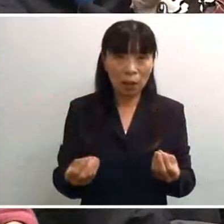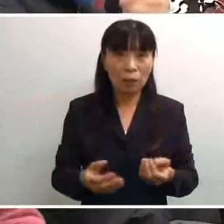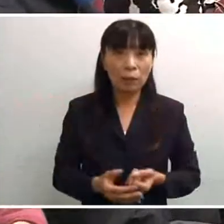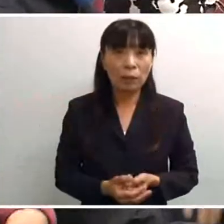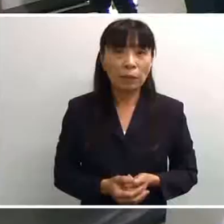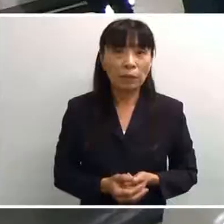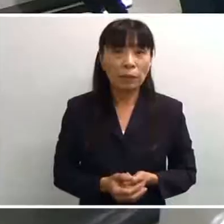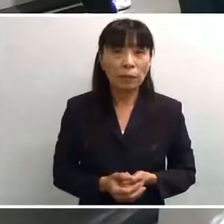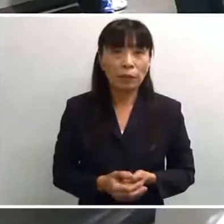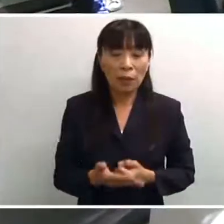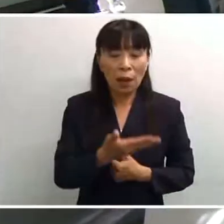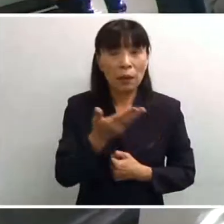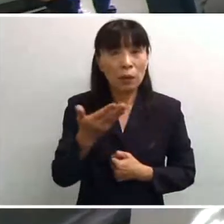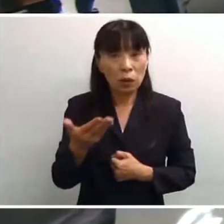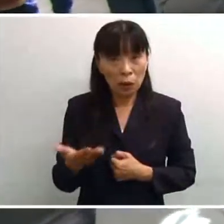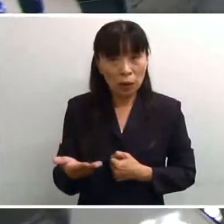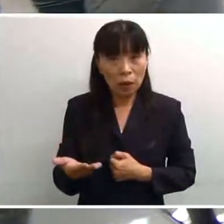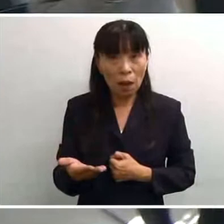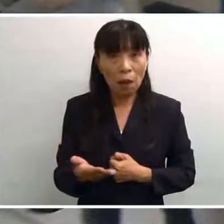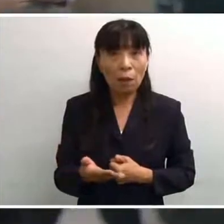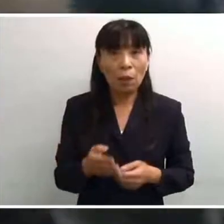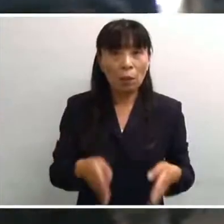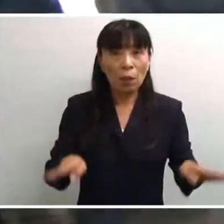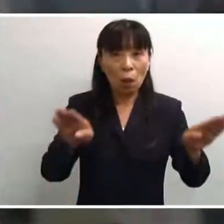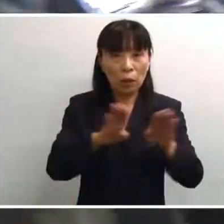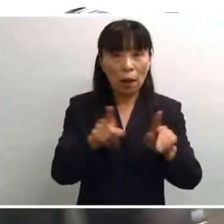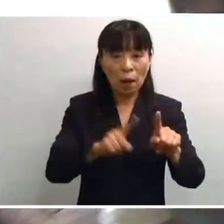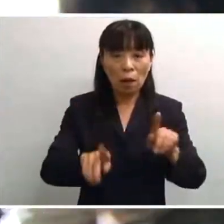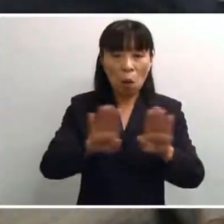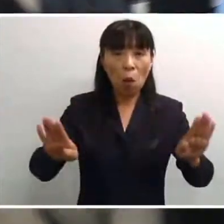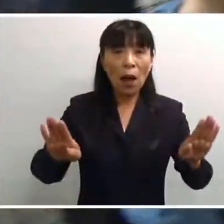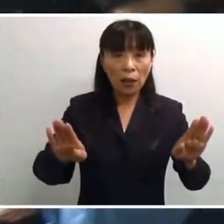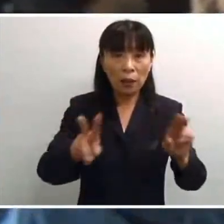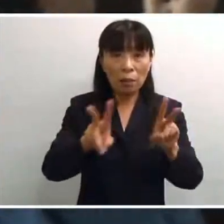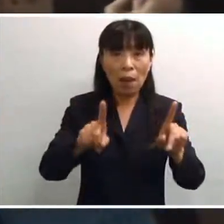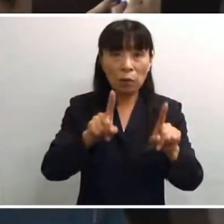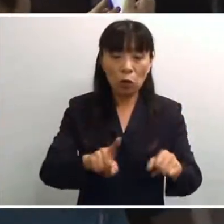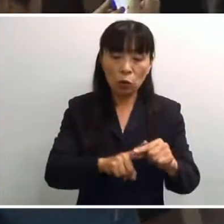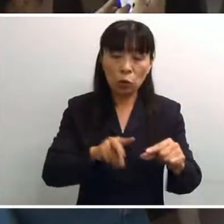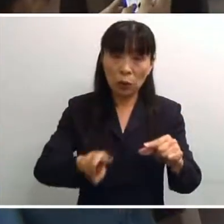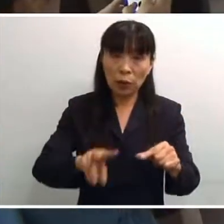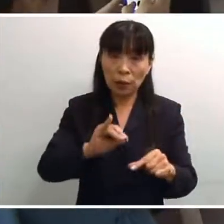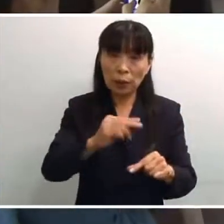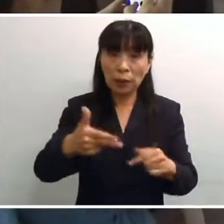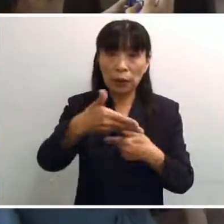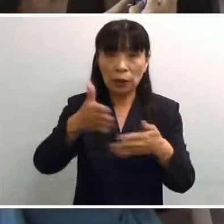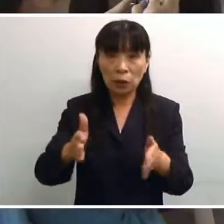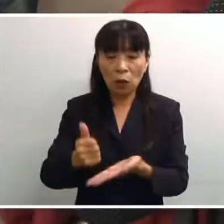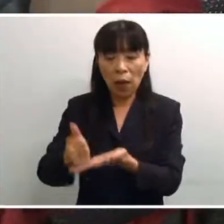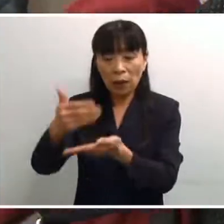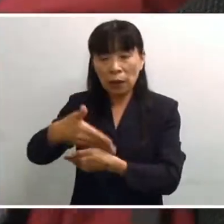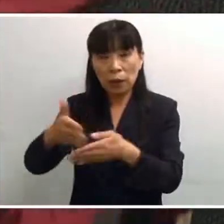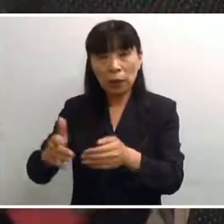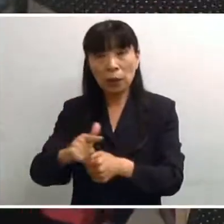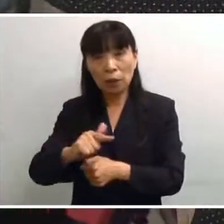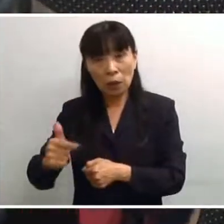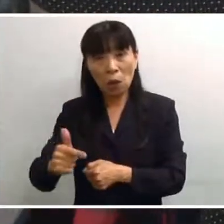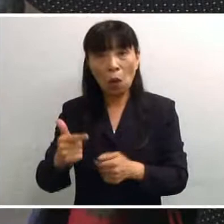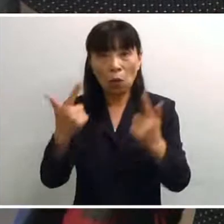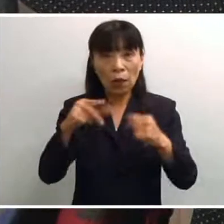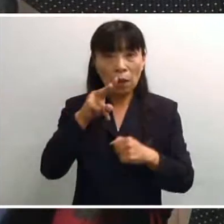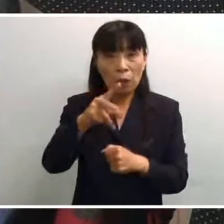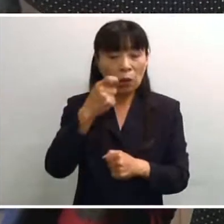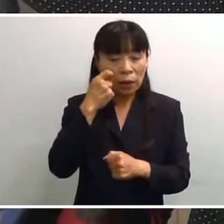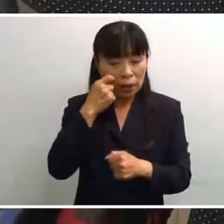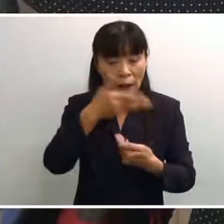。そして本庁舎公開イベントの目玉はやはり記事室や貴賓室など普段